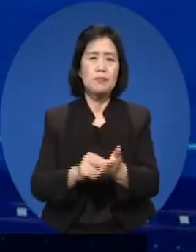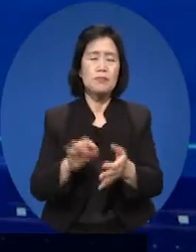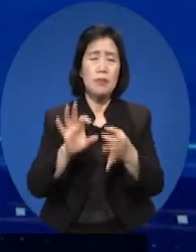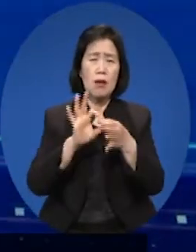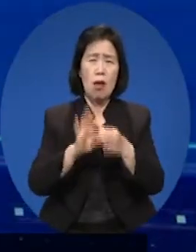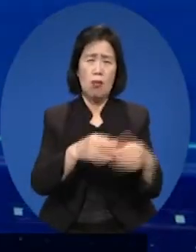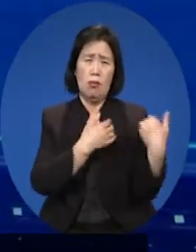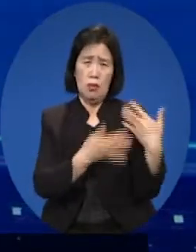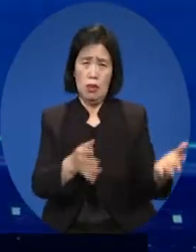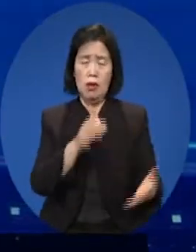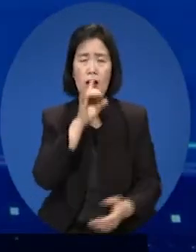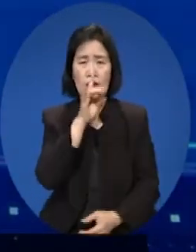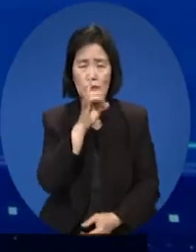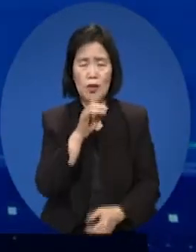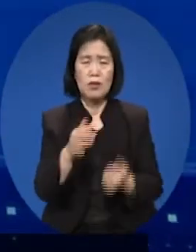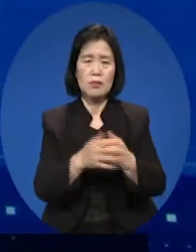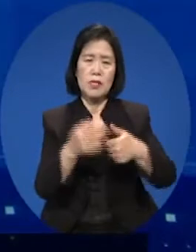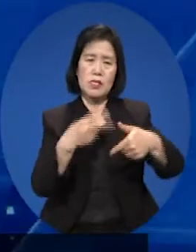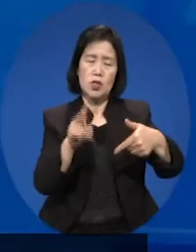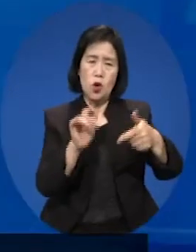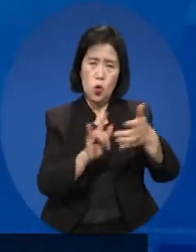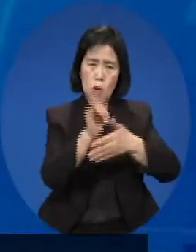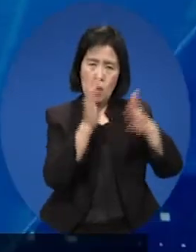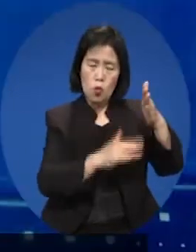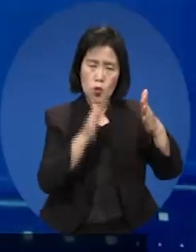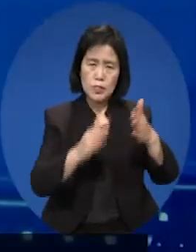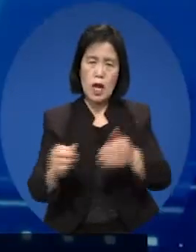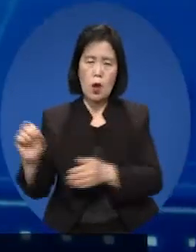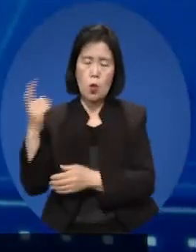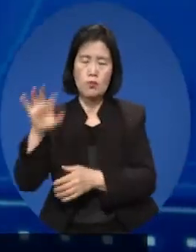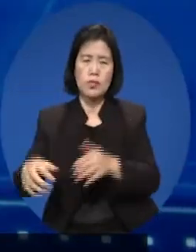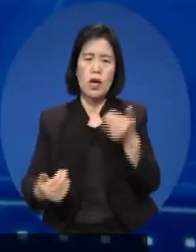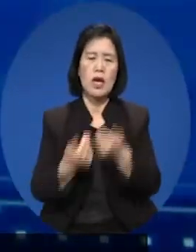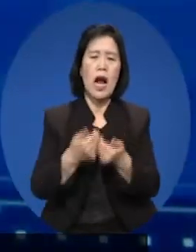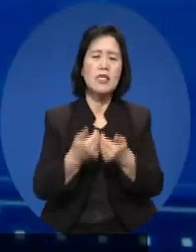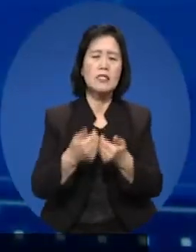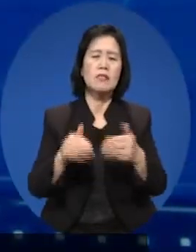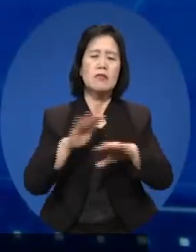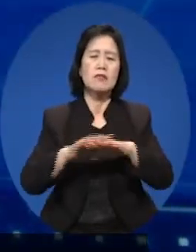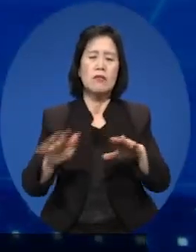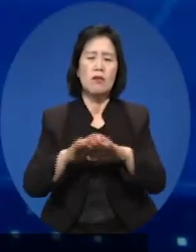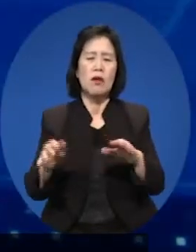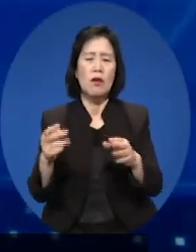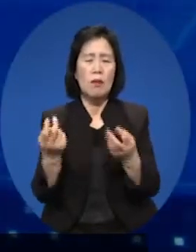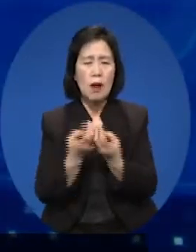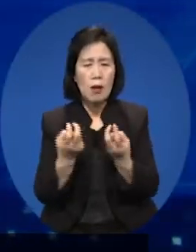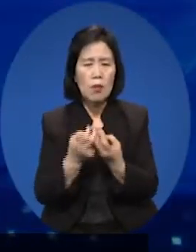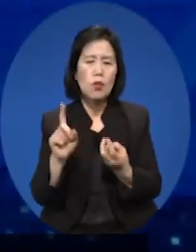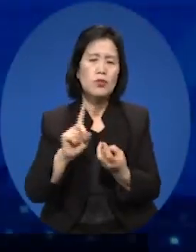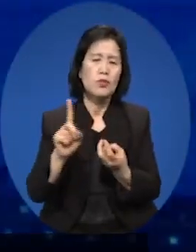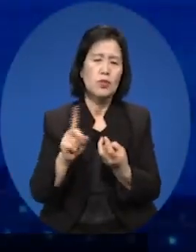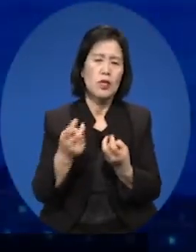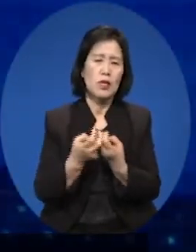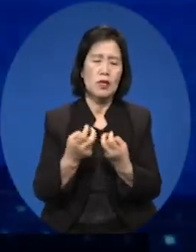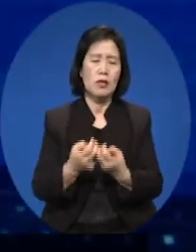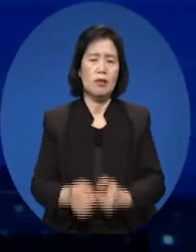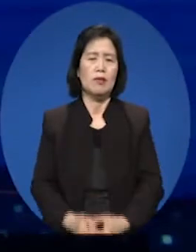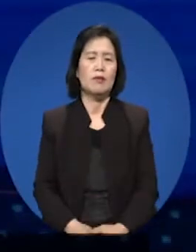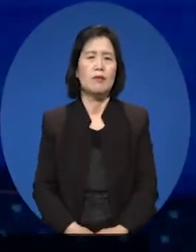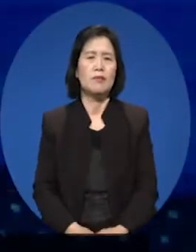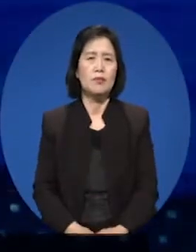방치할 순 없는데 인천공항공사 와 골프장 간의 갈등 이거 어떻게 풀어야 될지 좀 합의점을 찾을 수 있는지 궁금합니다